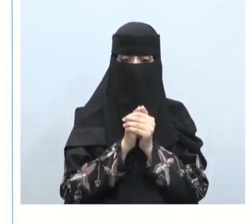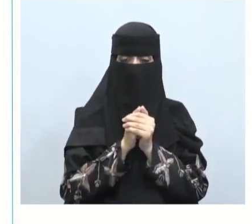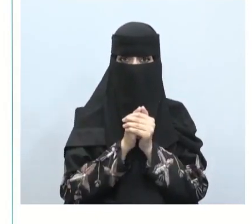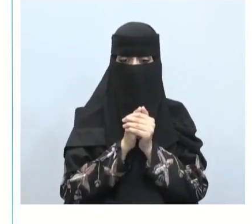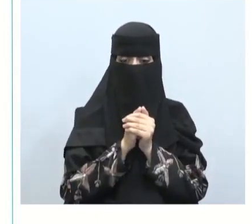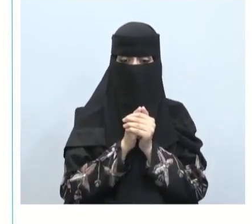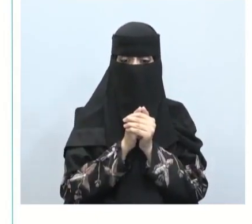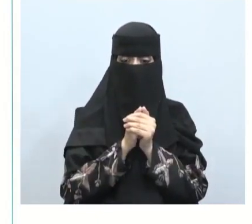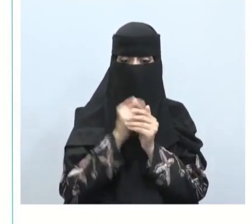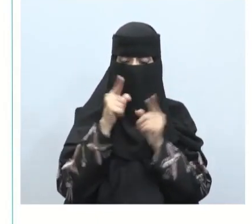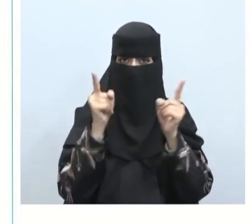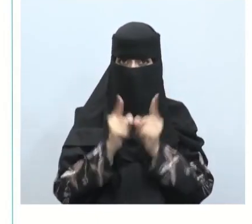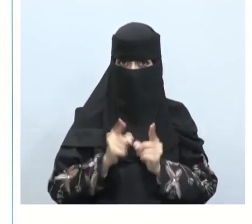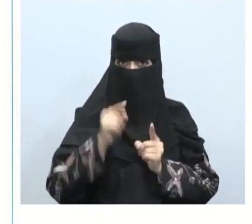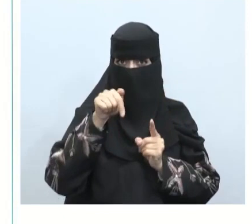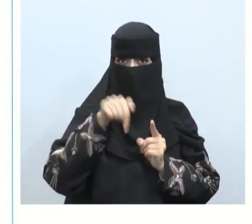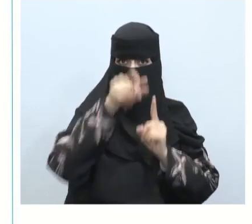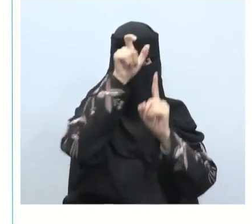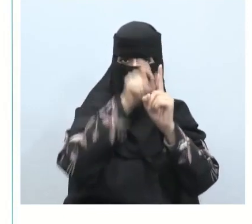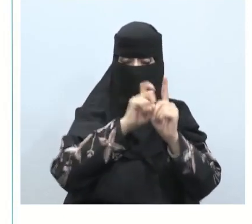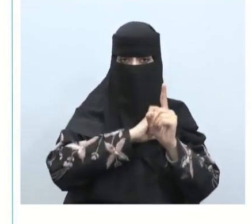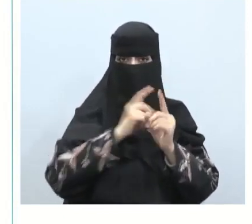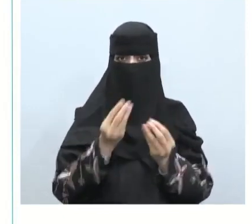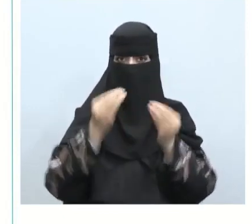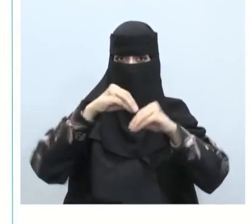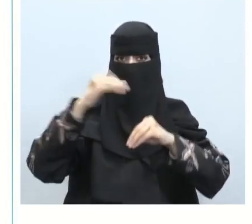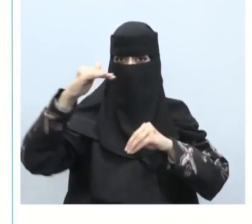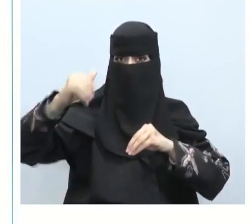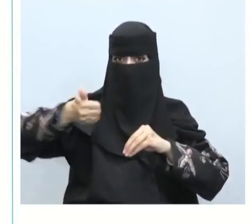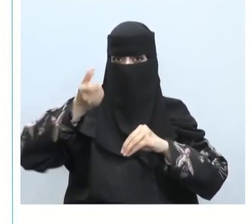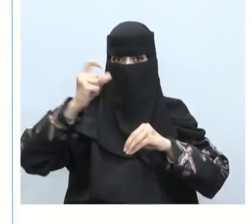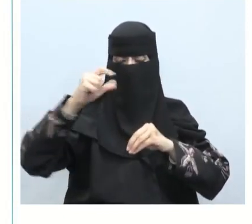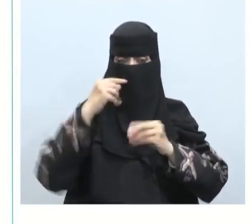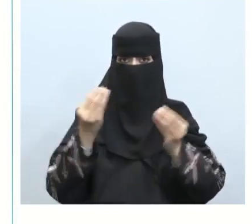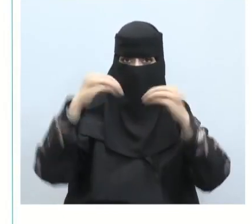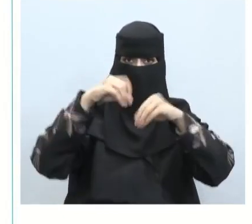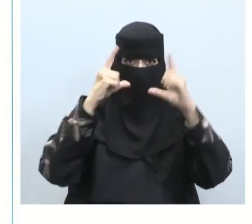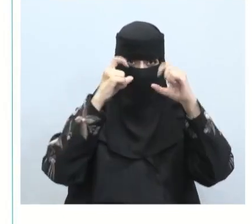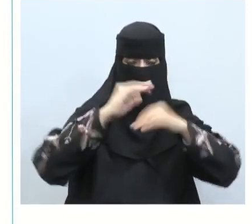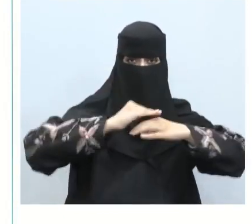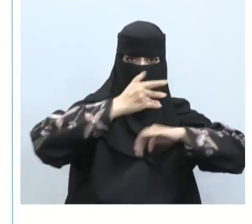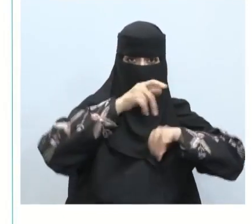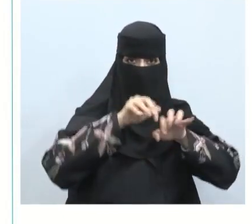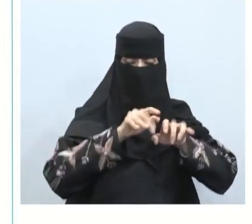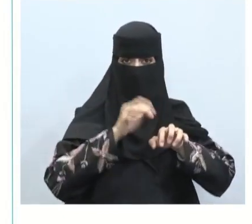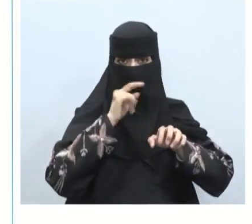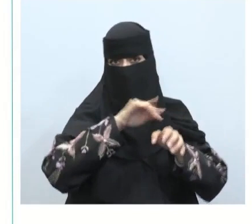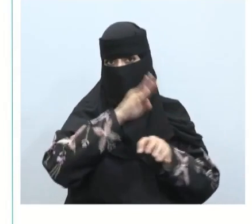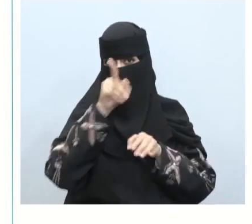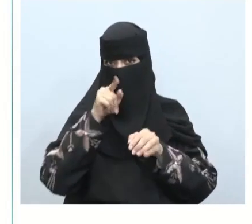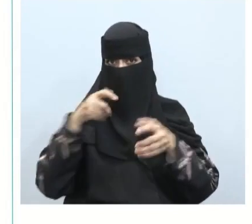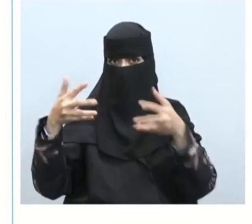النصي حدد مثلا هذا الطالب خالد سيضيف الصور من جهازه عن طريق الضغط على تمت مش